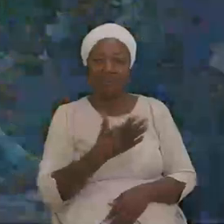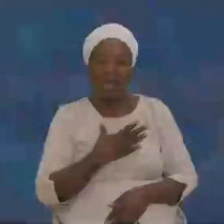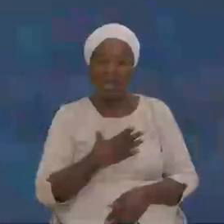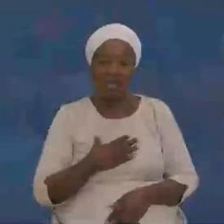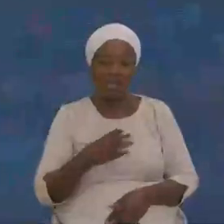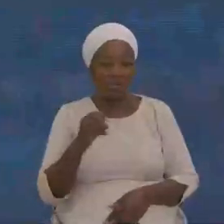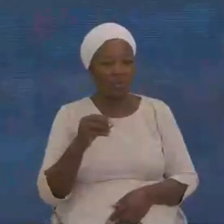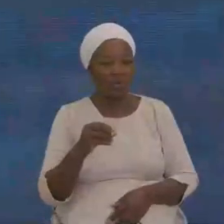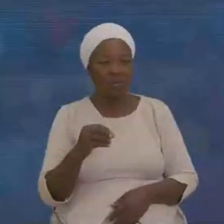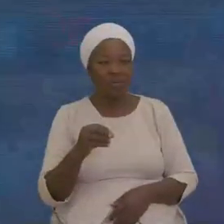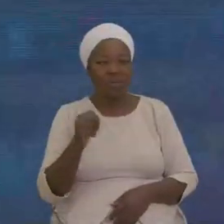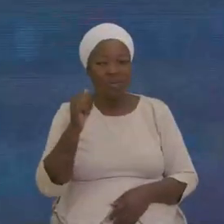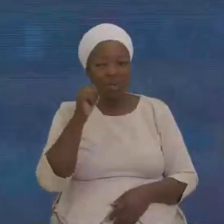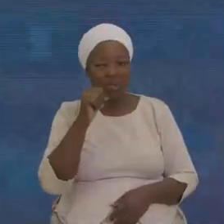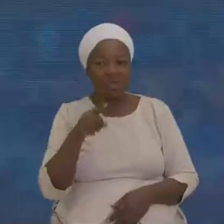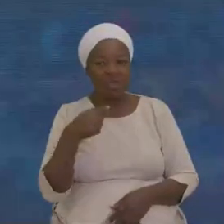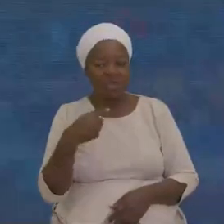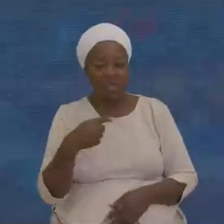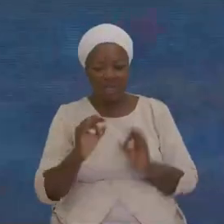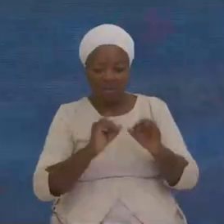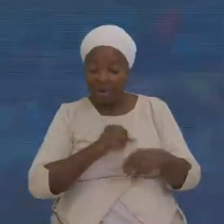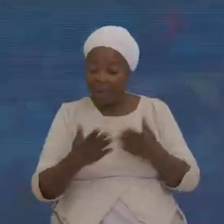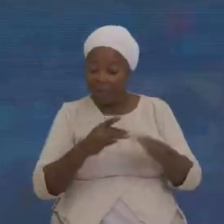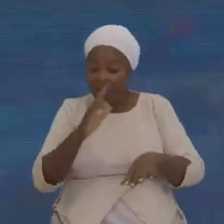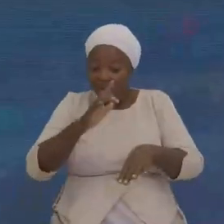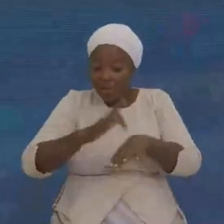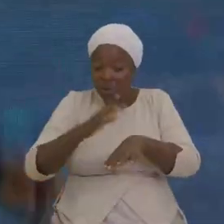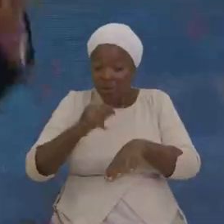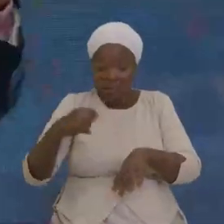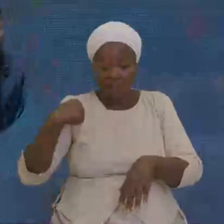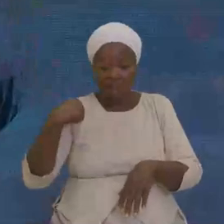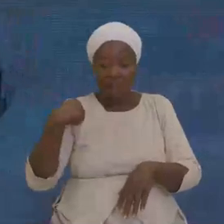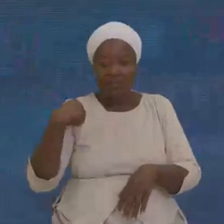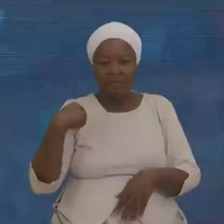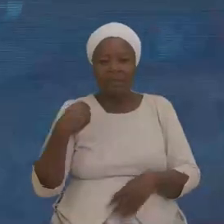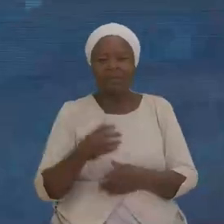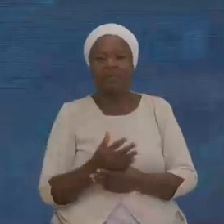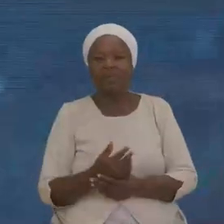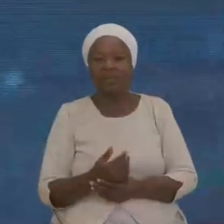Ainsi donc, elle a dit, si je peux seulement toucher ses vêtements,